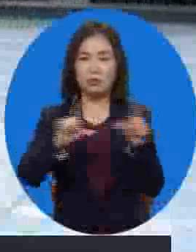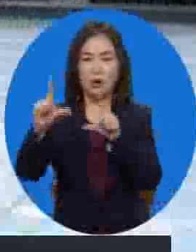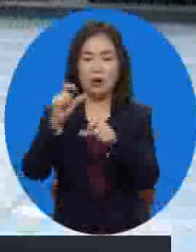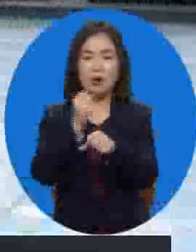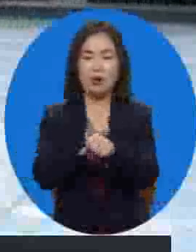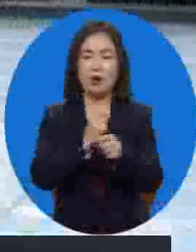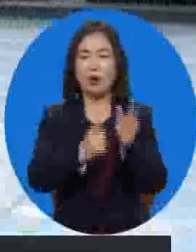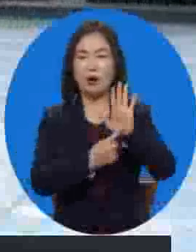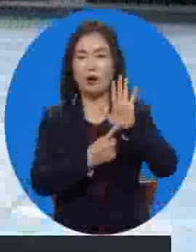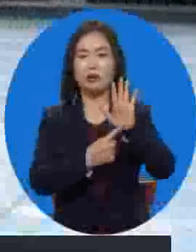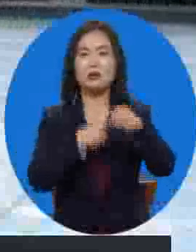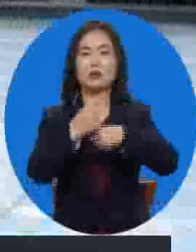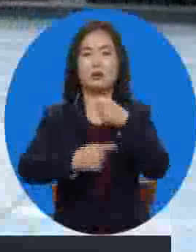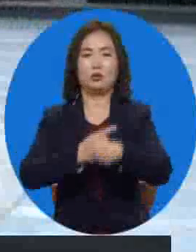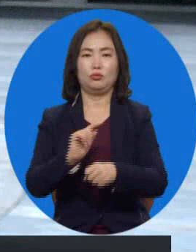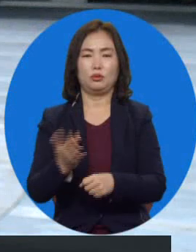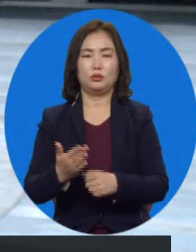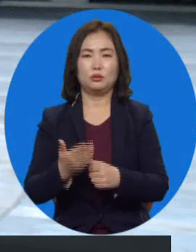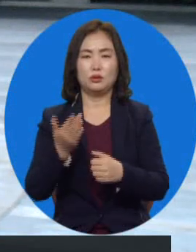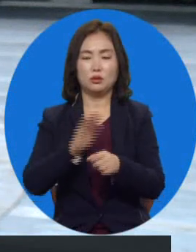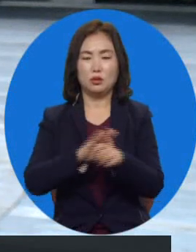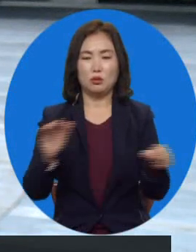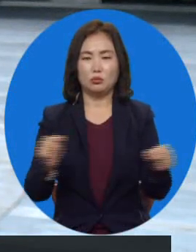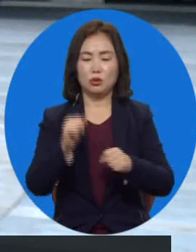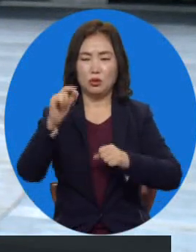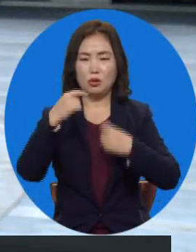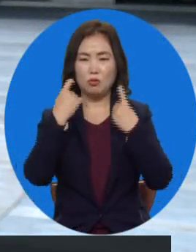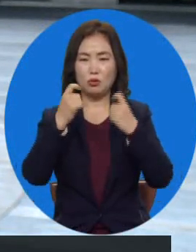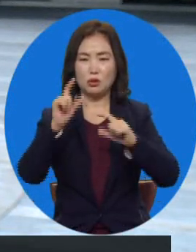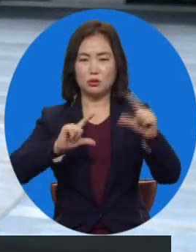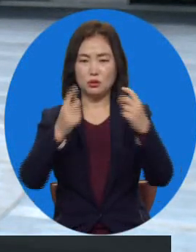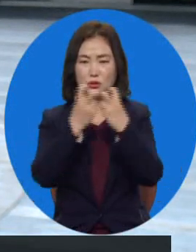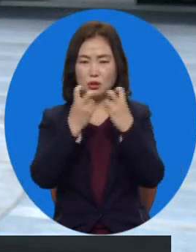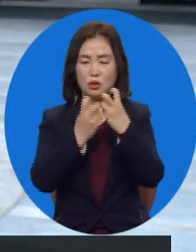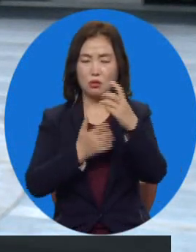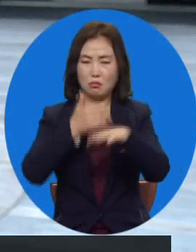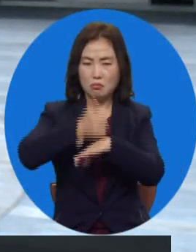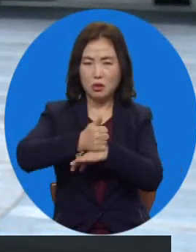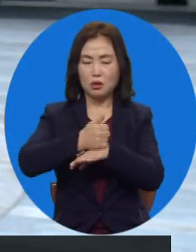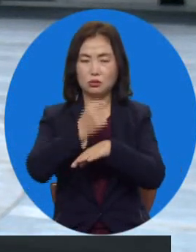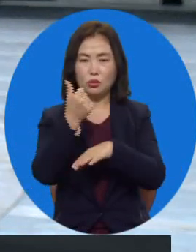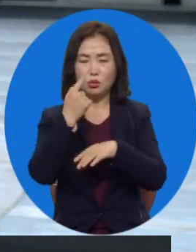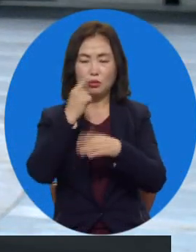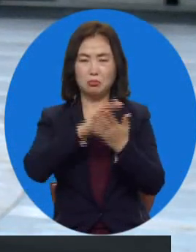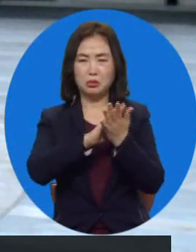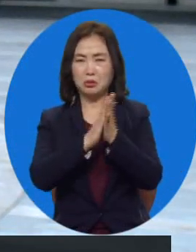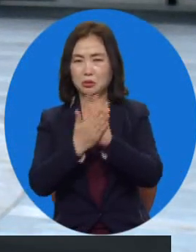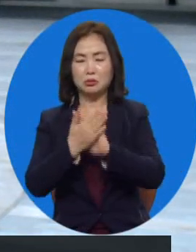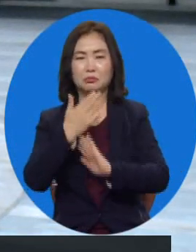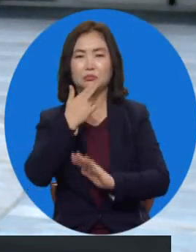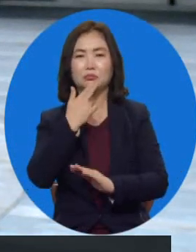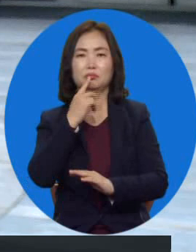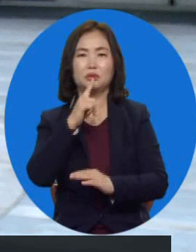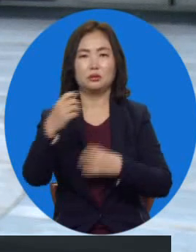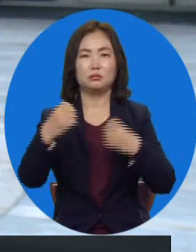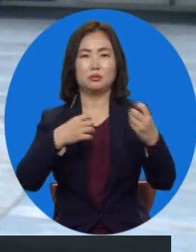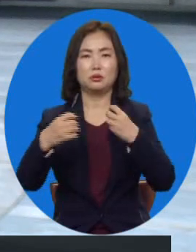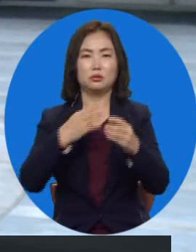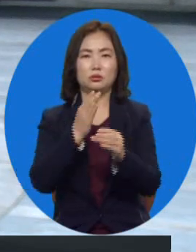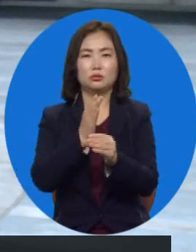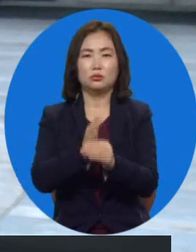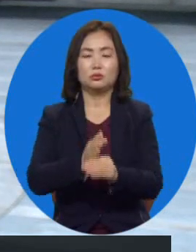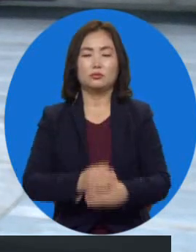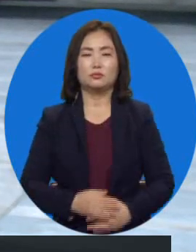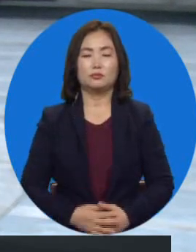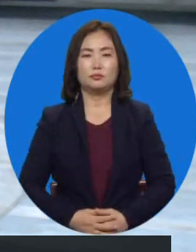해보겠다 고 선언한 지 이제 일 년 경 상 북 때 관광정책과 성과는 눈에 띄게 달라진 것이 없다는 말을 듣고 있습니다